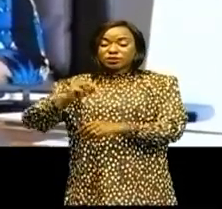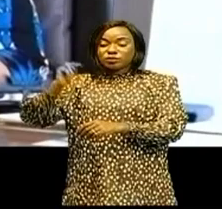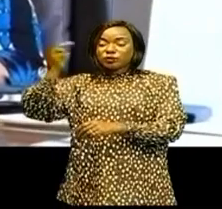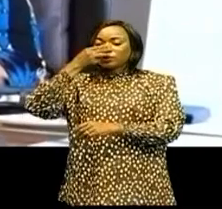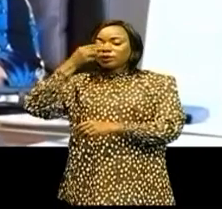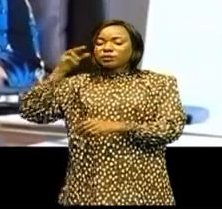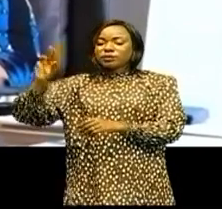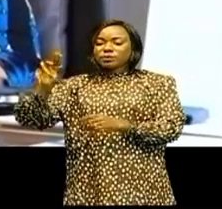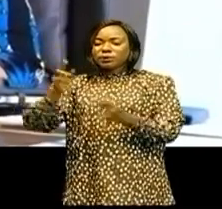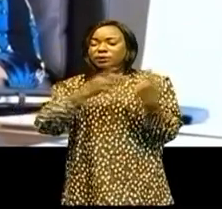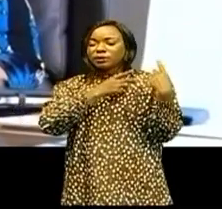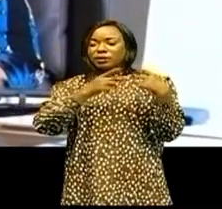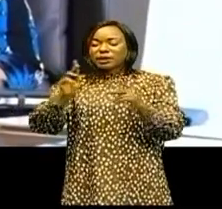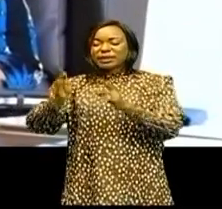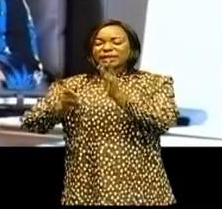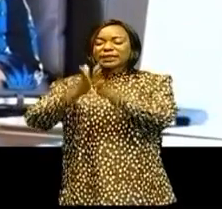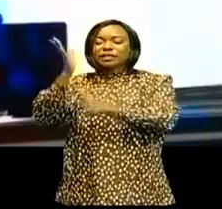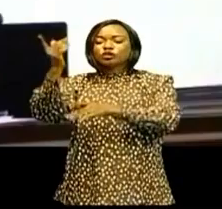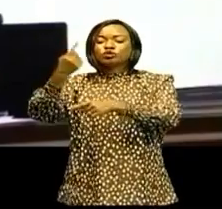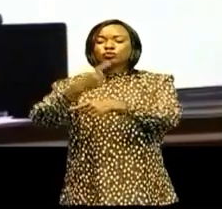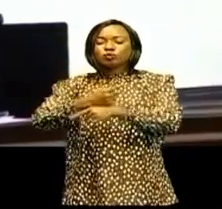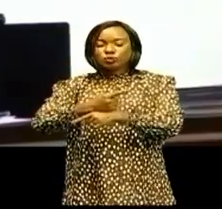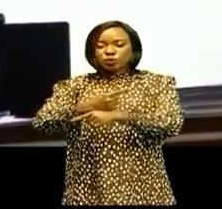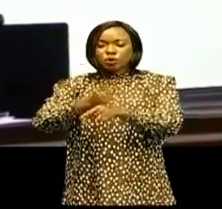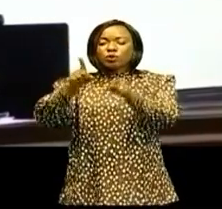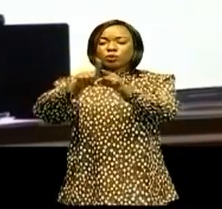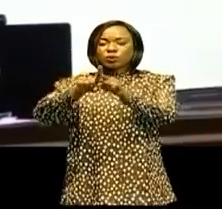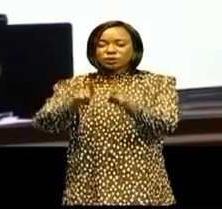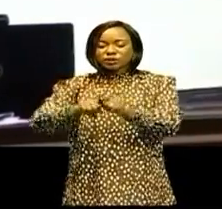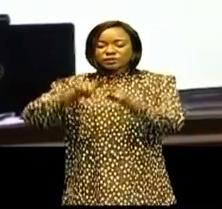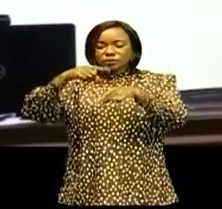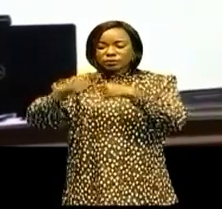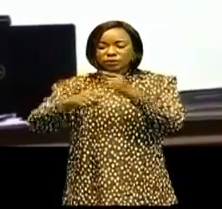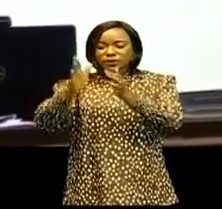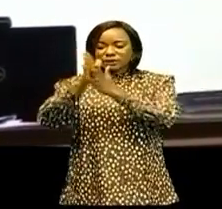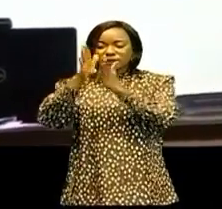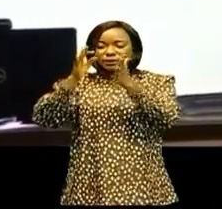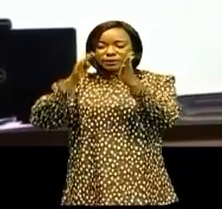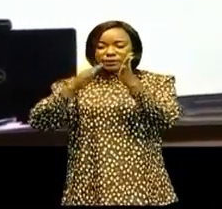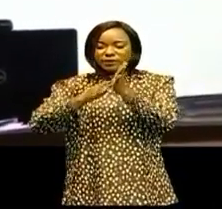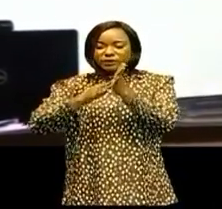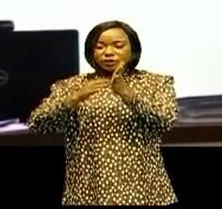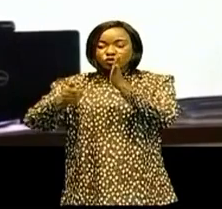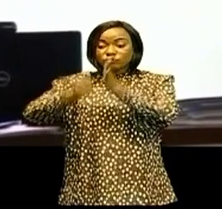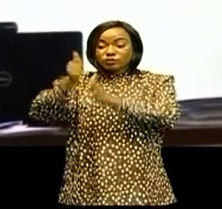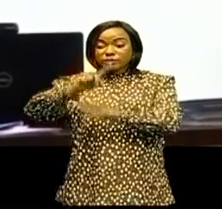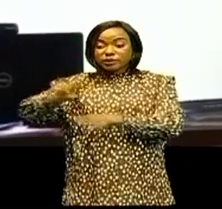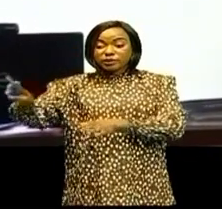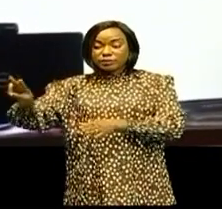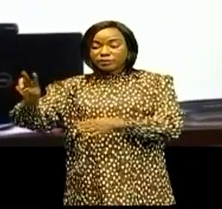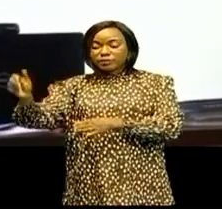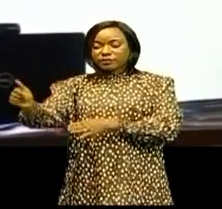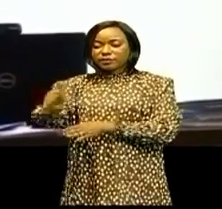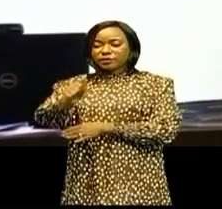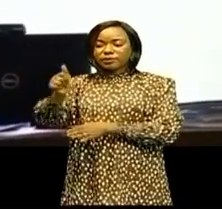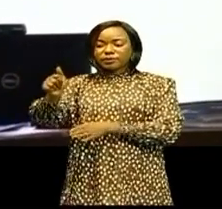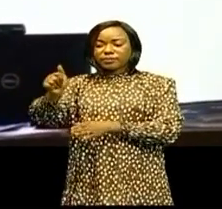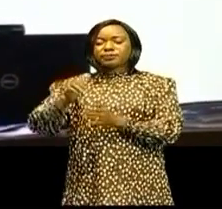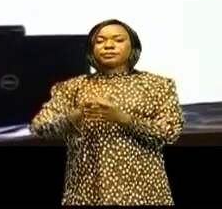pour une période de 15 jours, prenant cours le 19 novembre 2021.